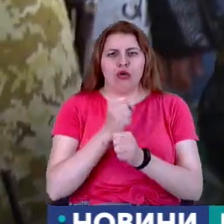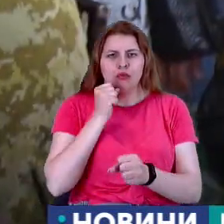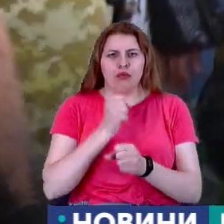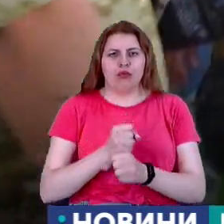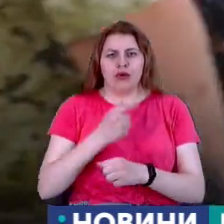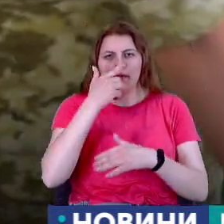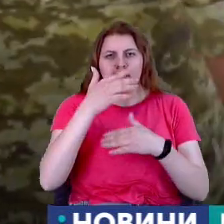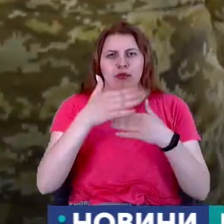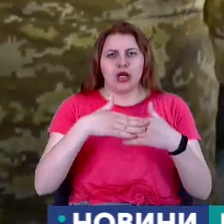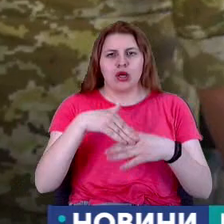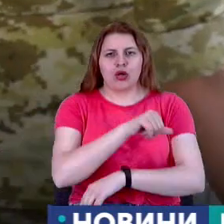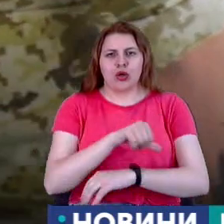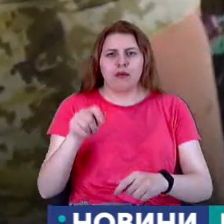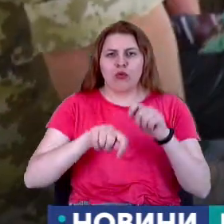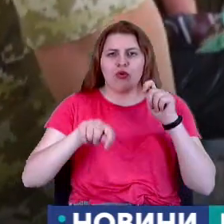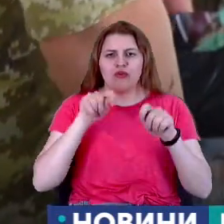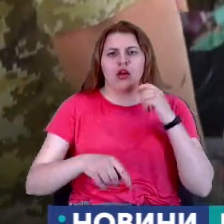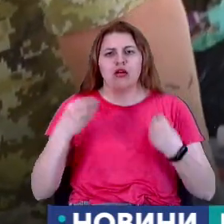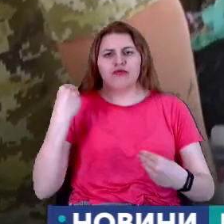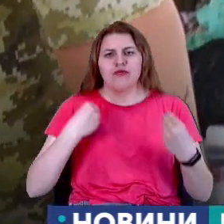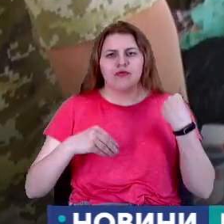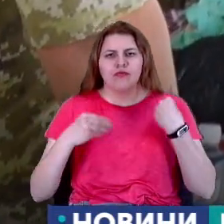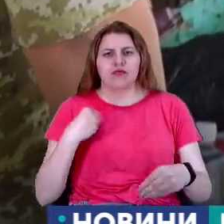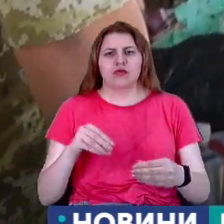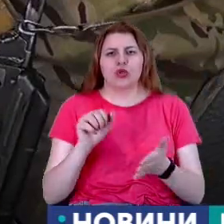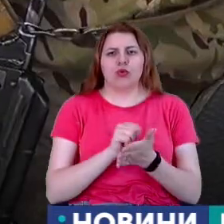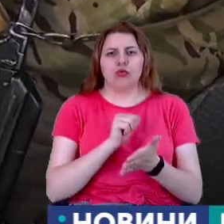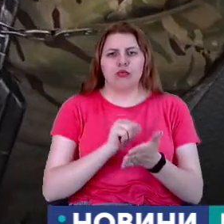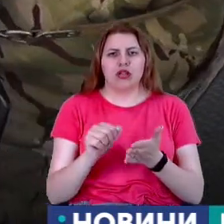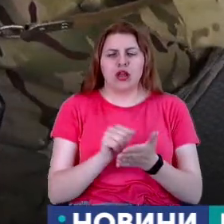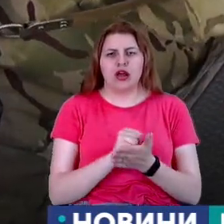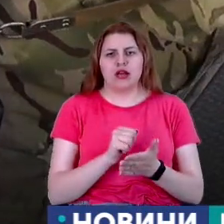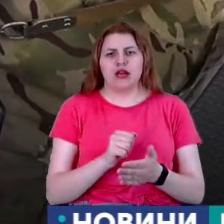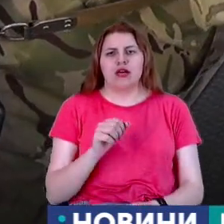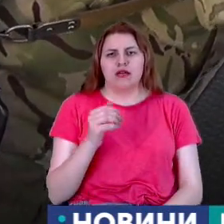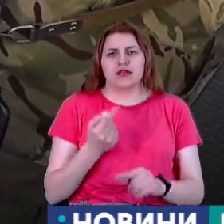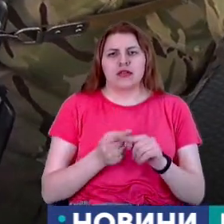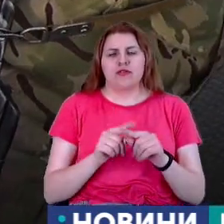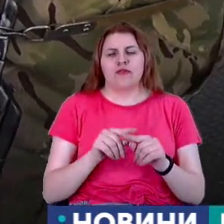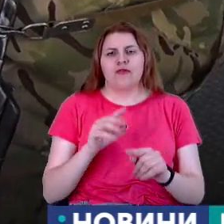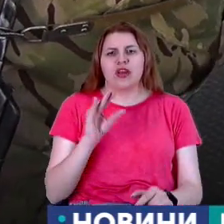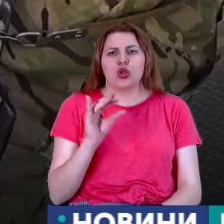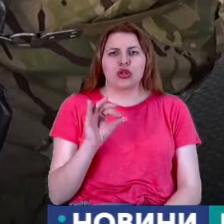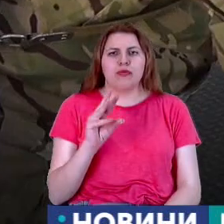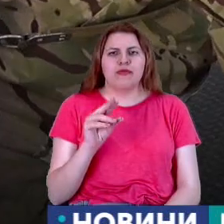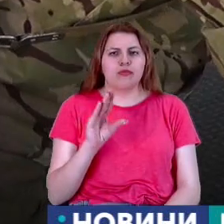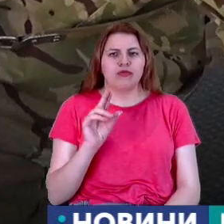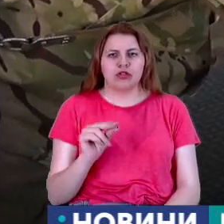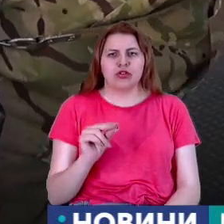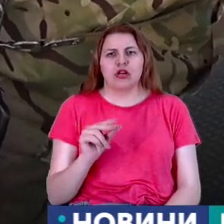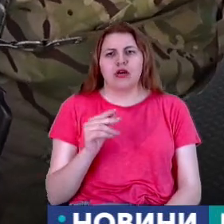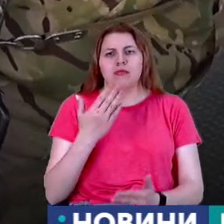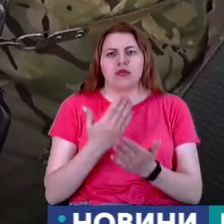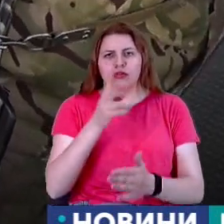Серед шістьох людей, які зголосилися першими перетнути лінію розмежування, Віктор Трофимович, чоловік, близько двох місяців не